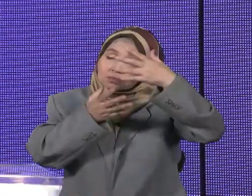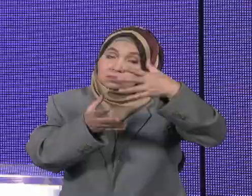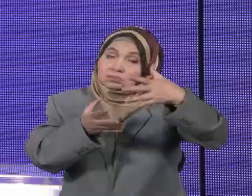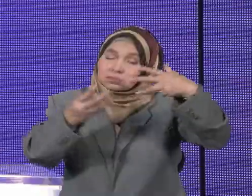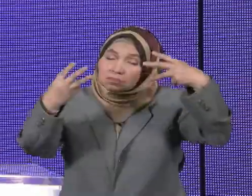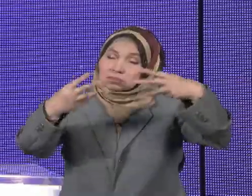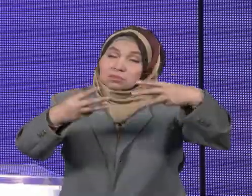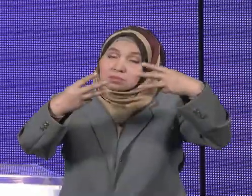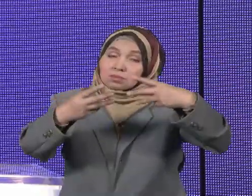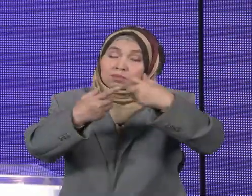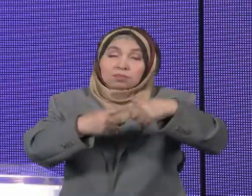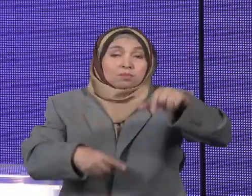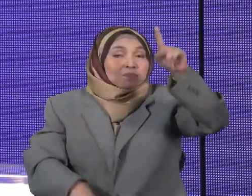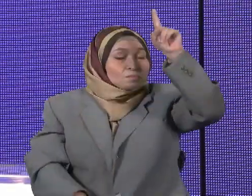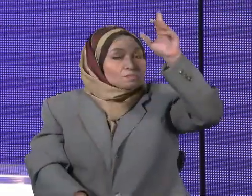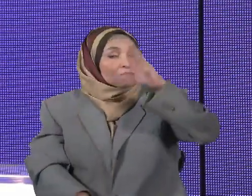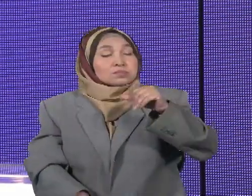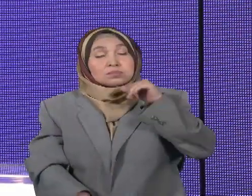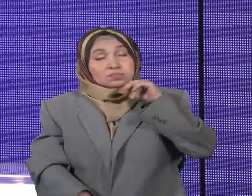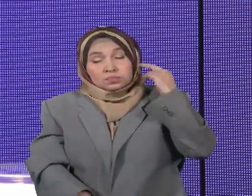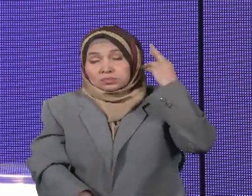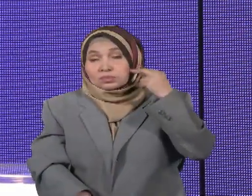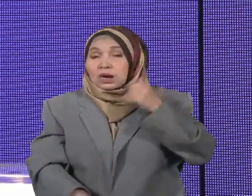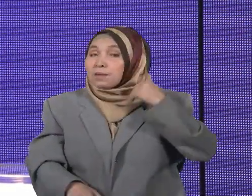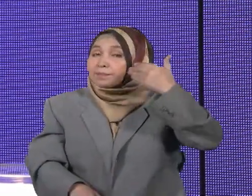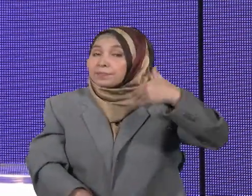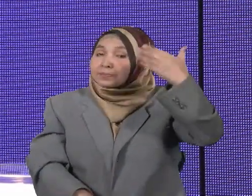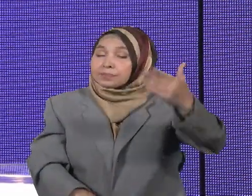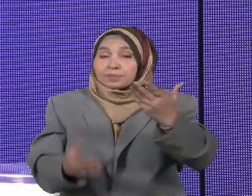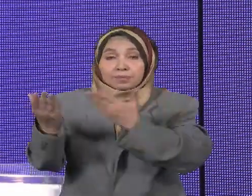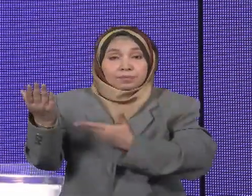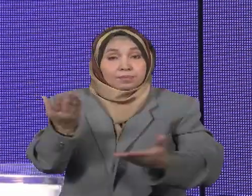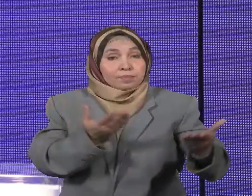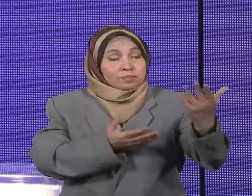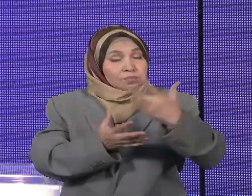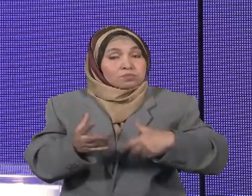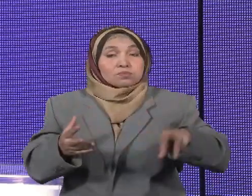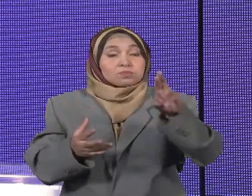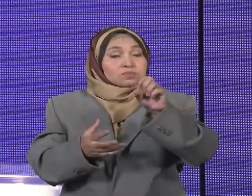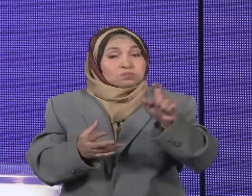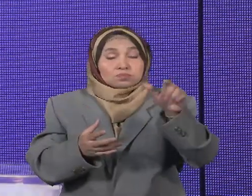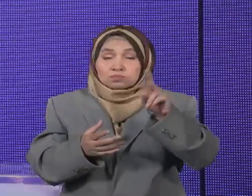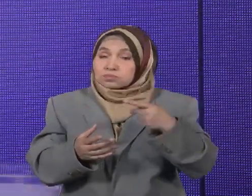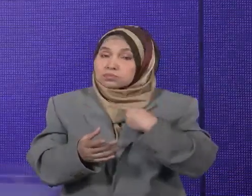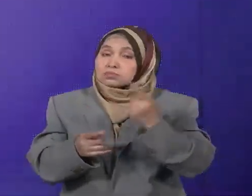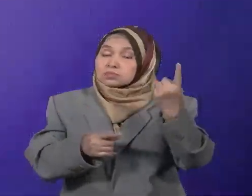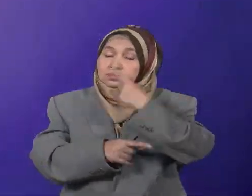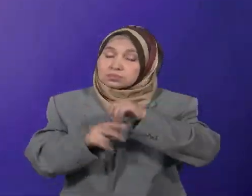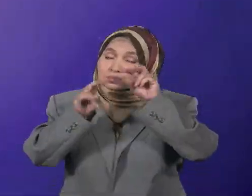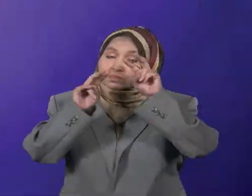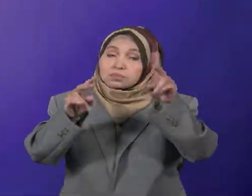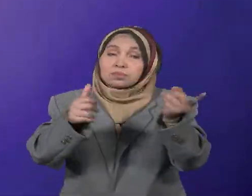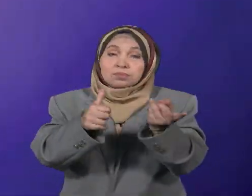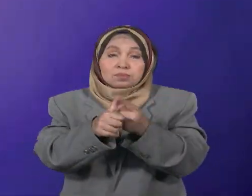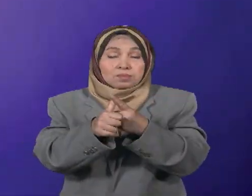perang daripada Allah dan Rasul, yang kita akan lihat ayat pada episod akan datang, membawa kepada resolusi kita pada hari ini. Kita saksikan, iaitu yang